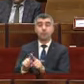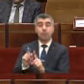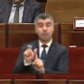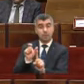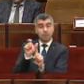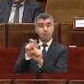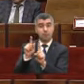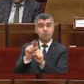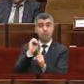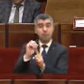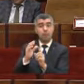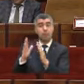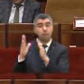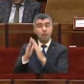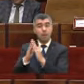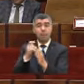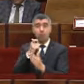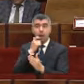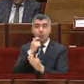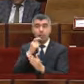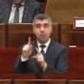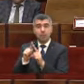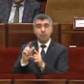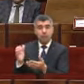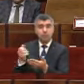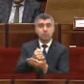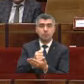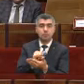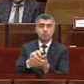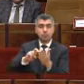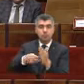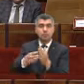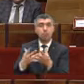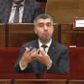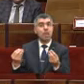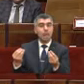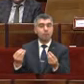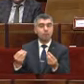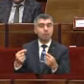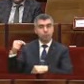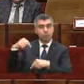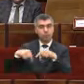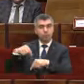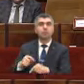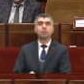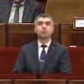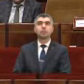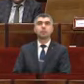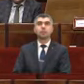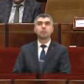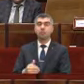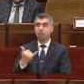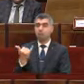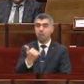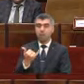الحمايه ديال الممتلكات ديال مغاربه المهجر، عندنا تطاول الممتلكات، هذا اشكال كبير كيواجهوه مغاربه المهجر، يفترض ان